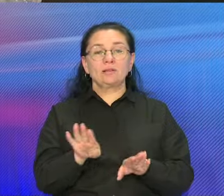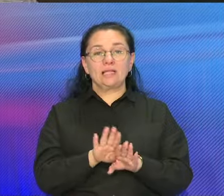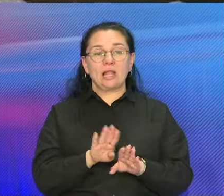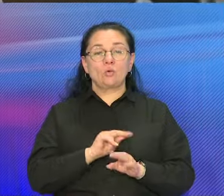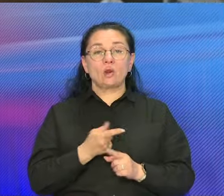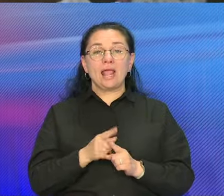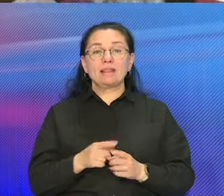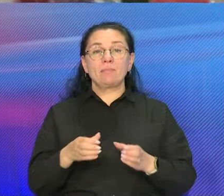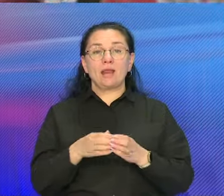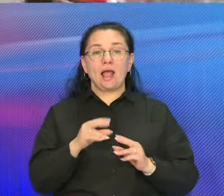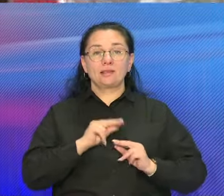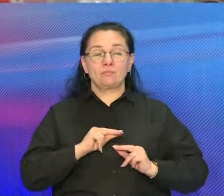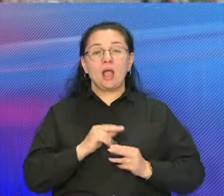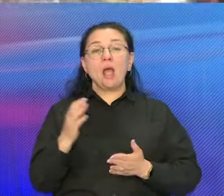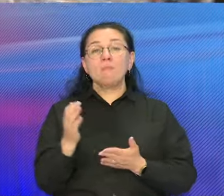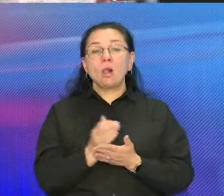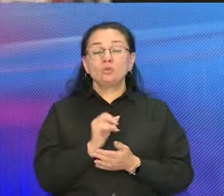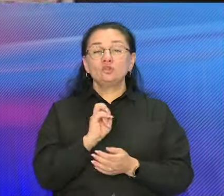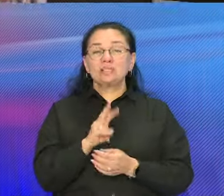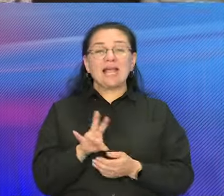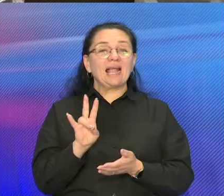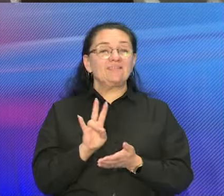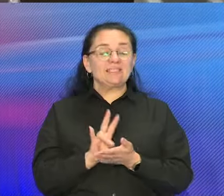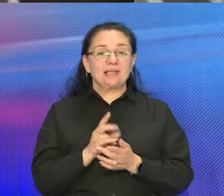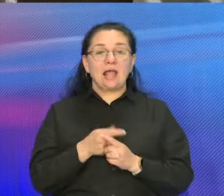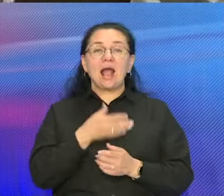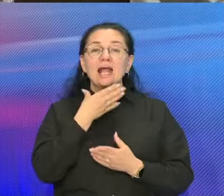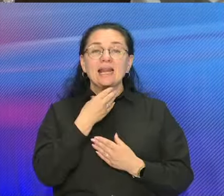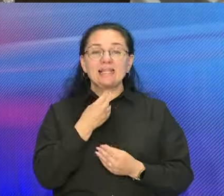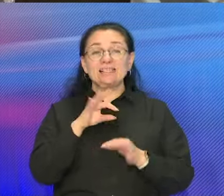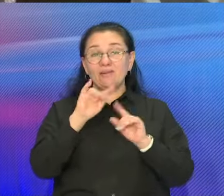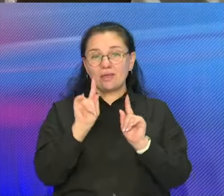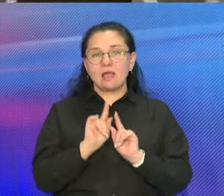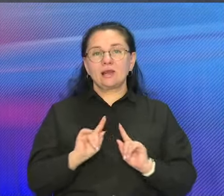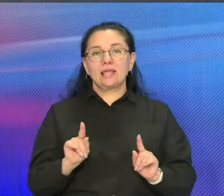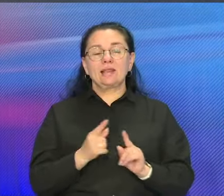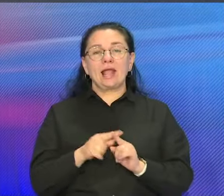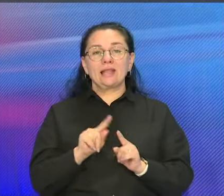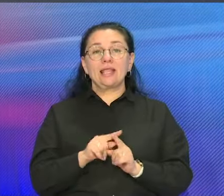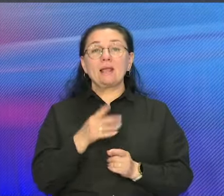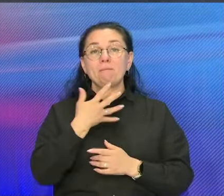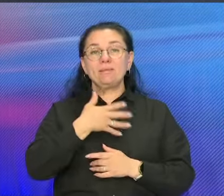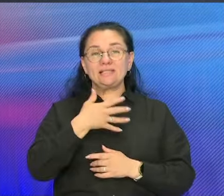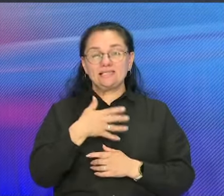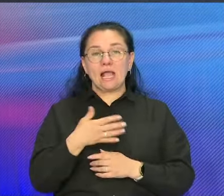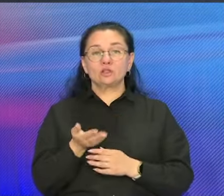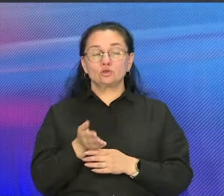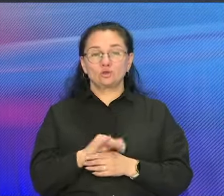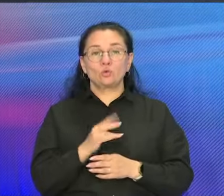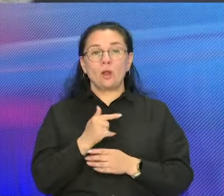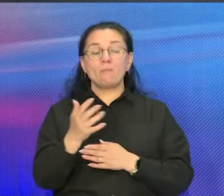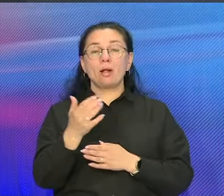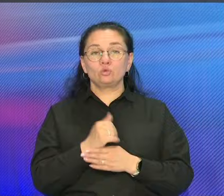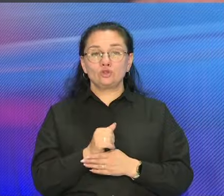Отрымалася, як и зауседы, пригожа и оригинальна Новые призы, а их 50, отримают пераможцы и